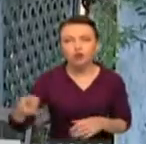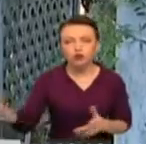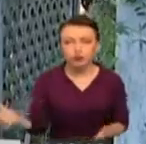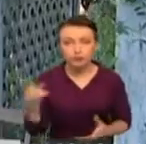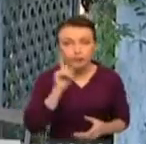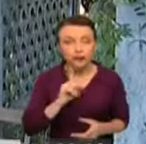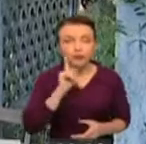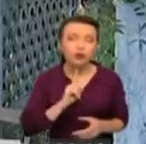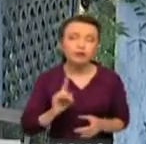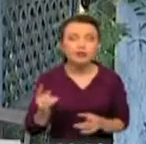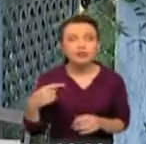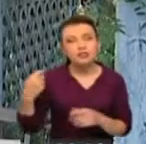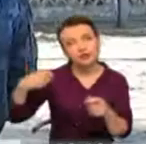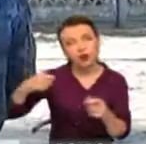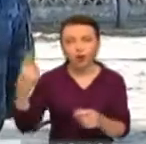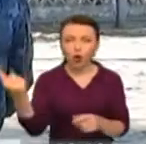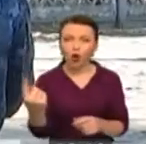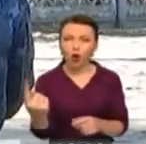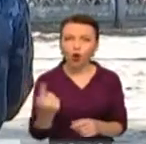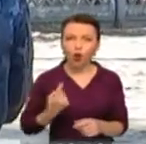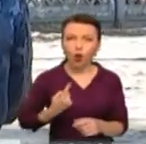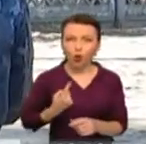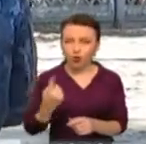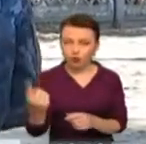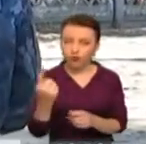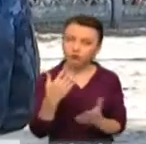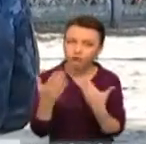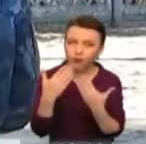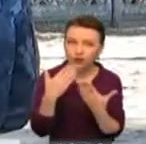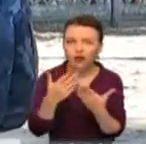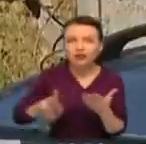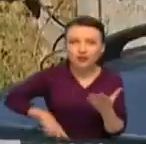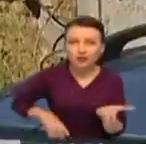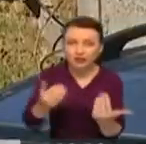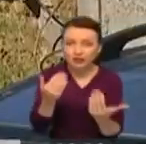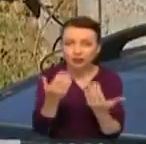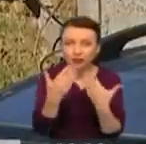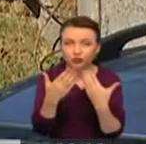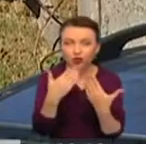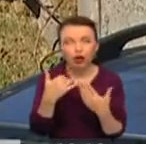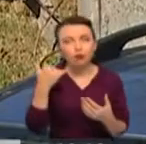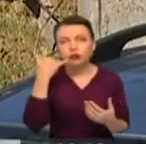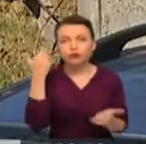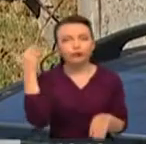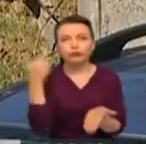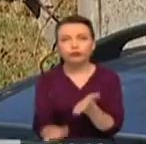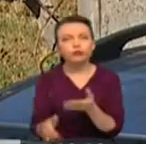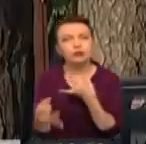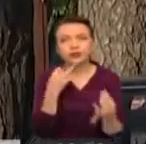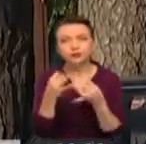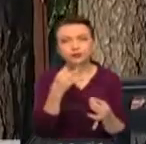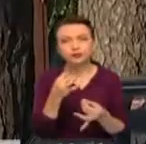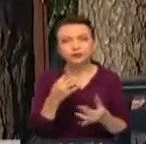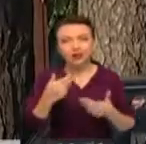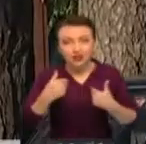Доки ми знімали, до нас підійшов охоронець. Попросили чоловіка поспілкуватися з роботодавцями. Однак по телефону вони відмовилися, а з